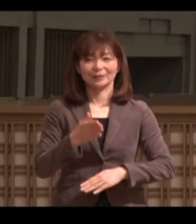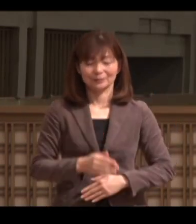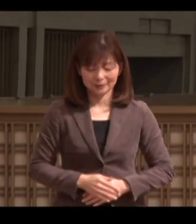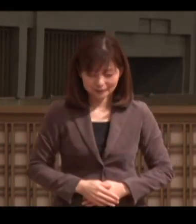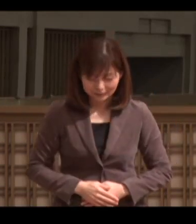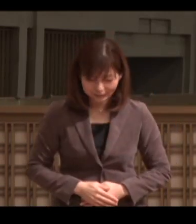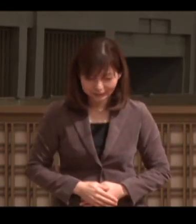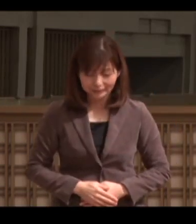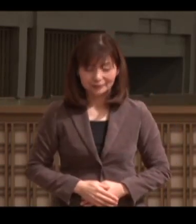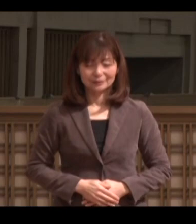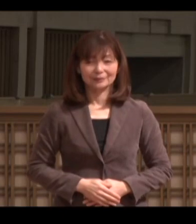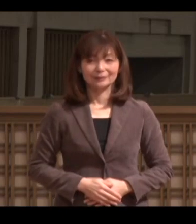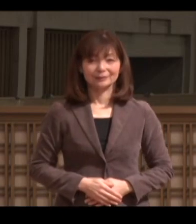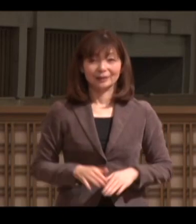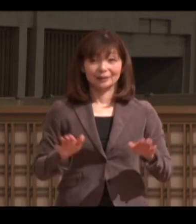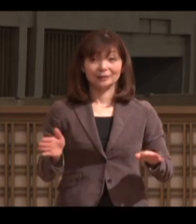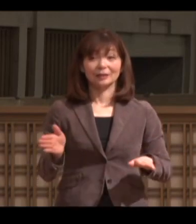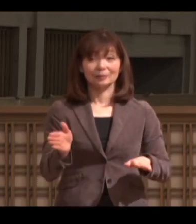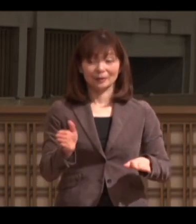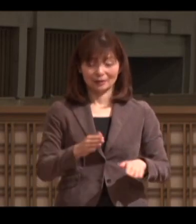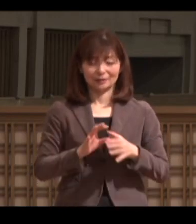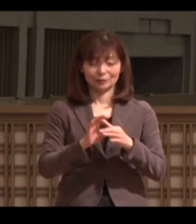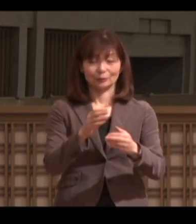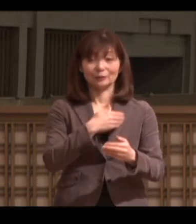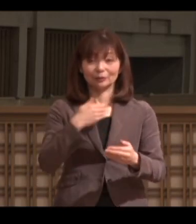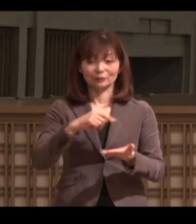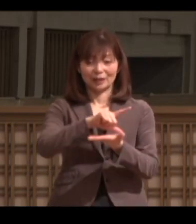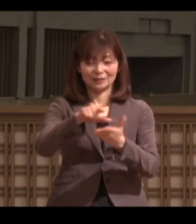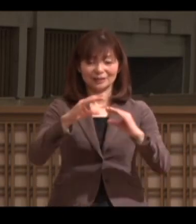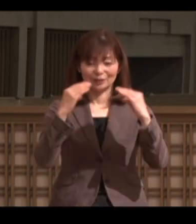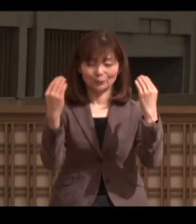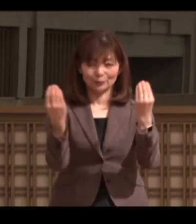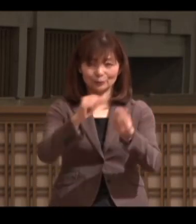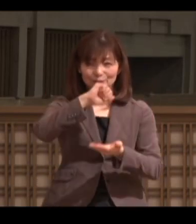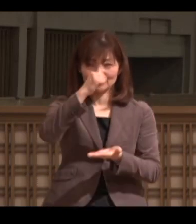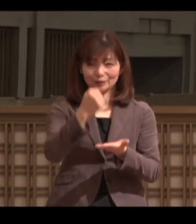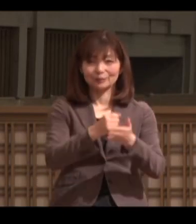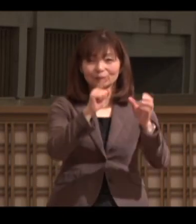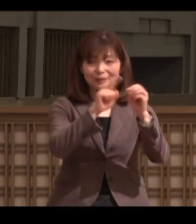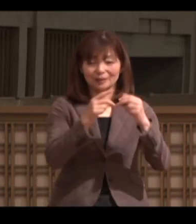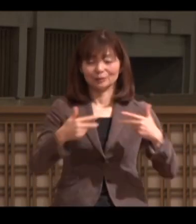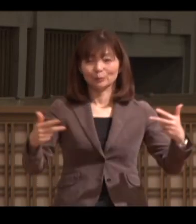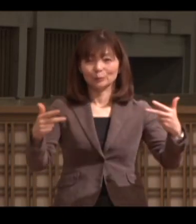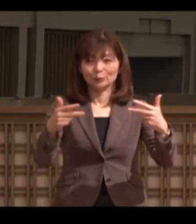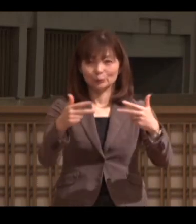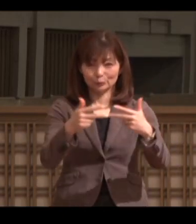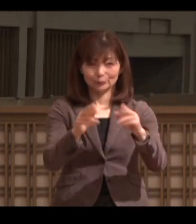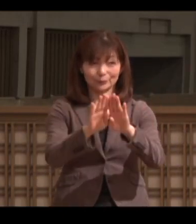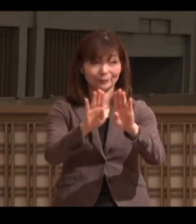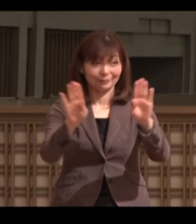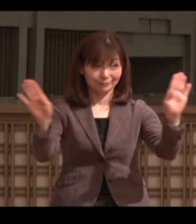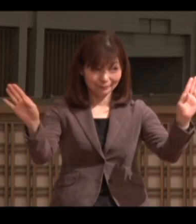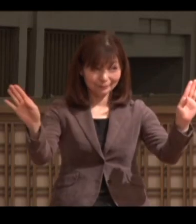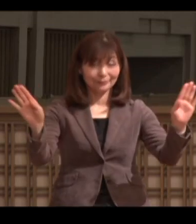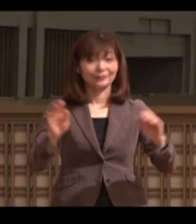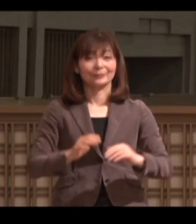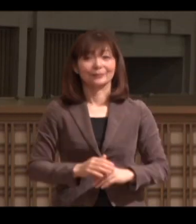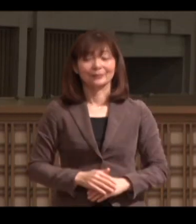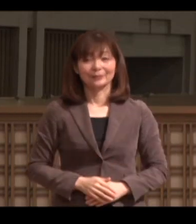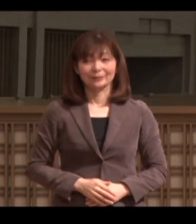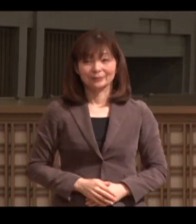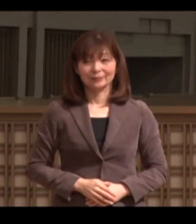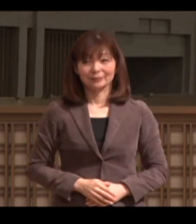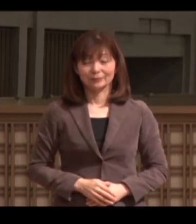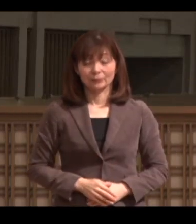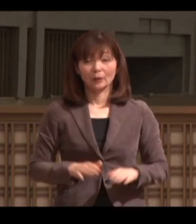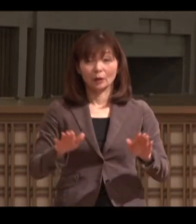ございますただいまより持続可能な地域コミュニティの実現に向けたシンポジウムを開会いたします